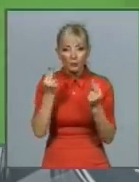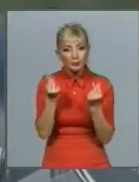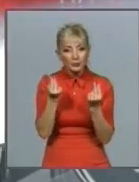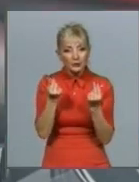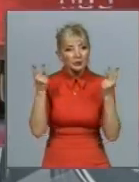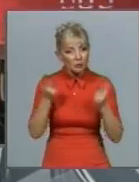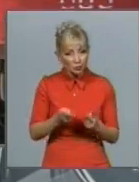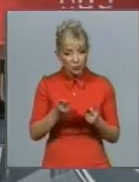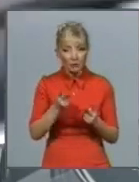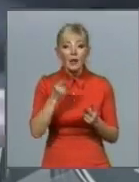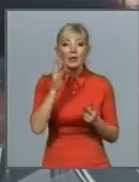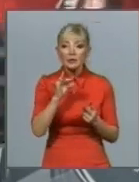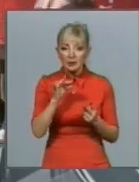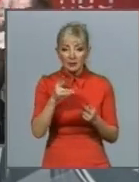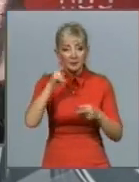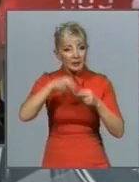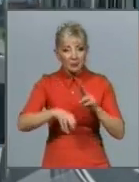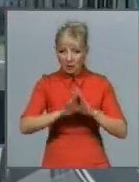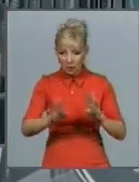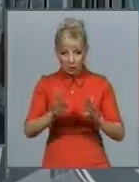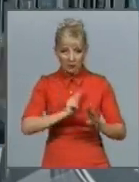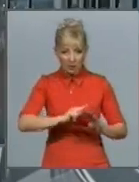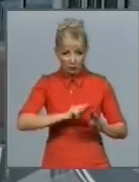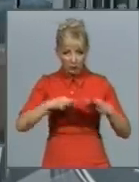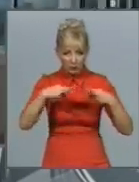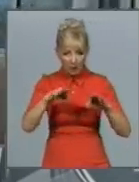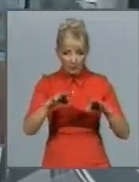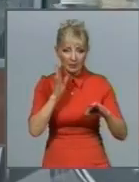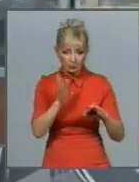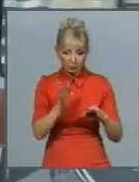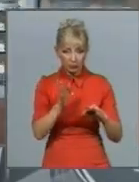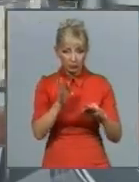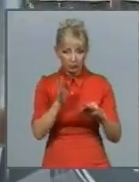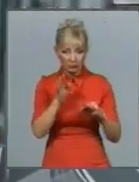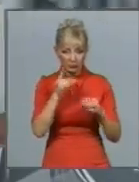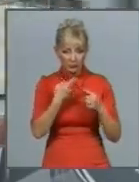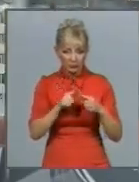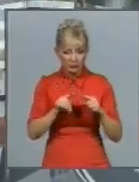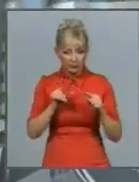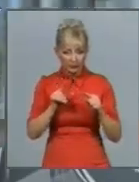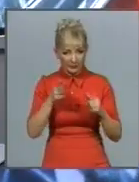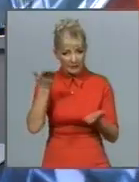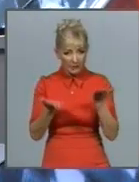не зупиняти громадський транспорт буде раціональним підходом. Яна Щитиніна та Євген Клочко, Харківські звісті.